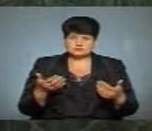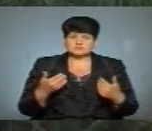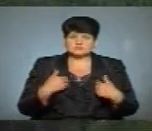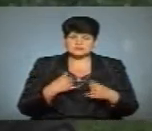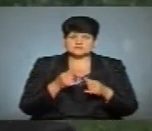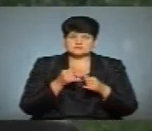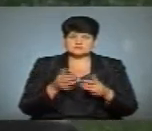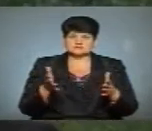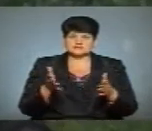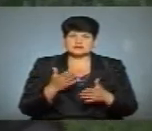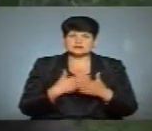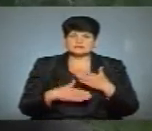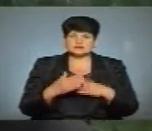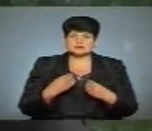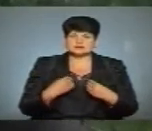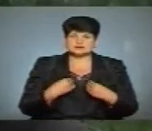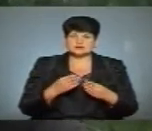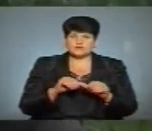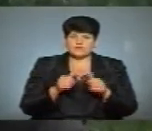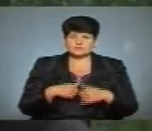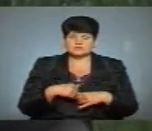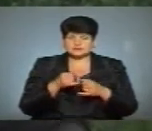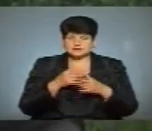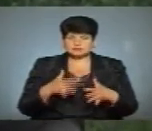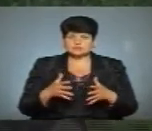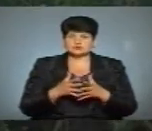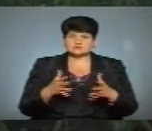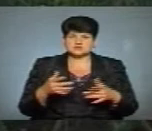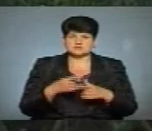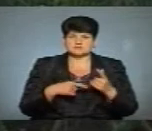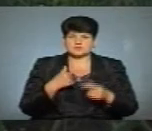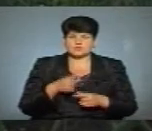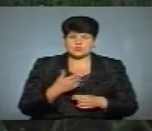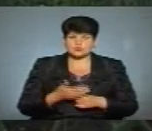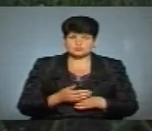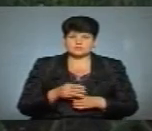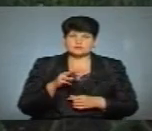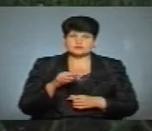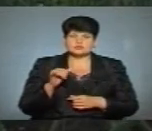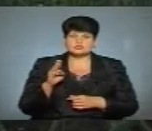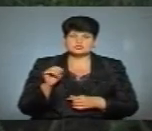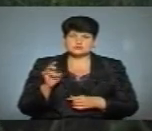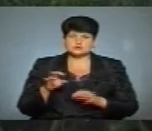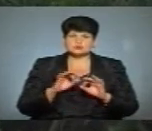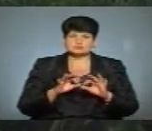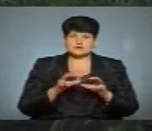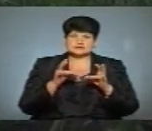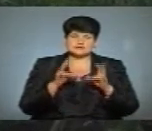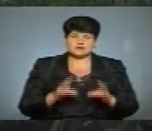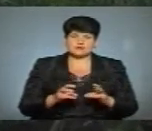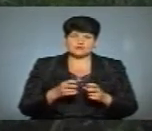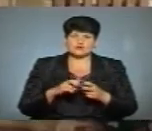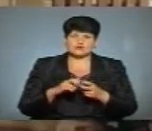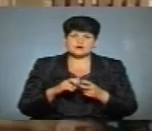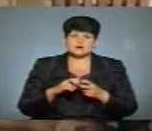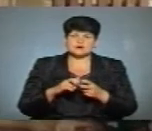можна просто. Інвалідність давно не можу оформити, вже більше, ніж півроку. Микола Іщишин розповідає, травму хребта отримав